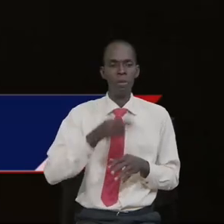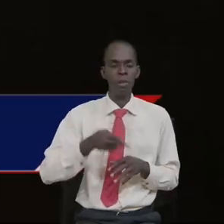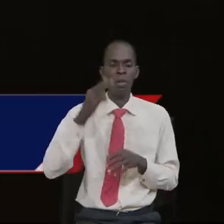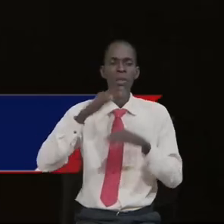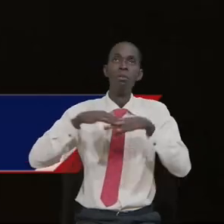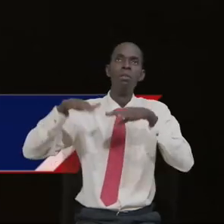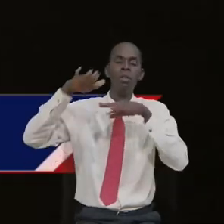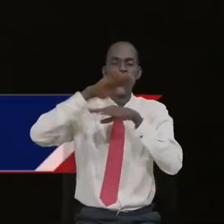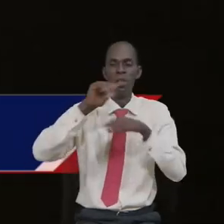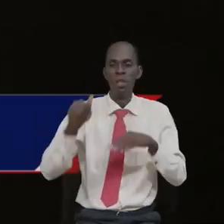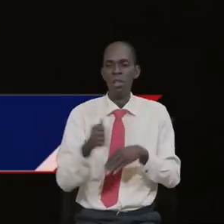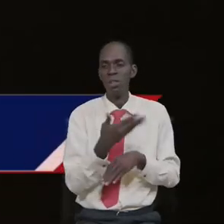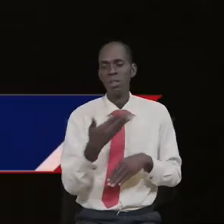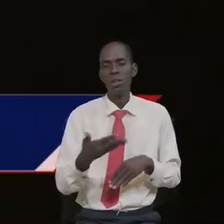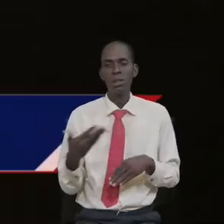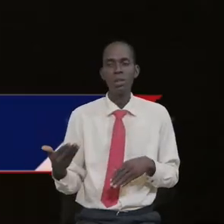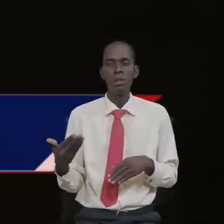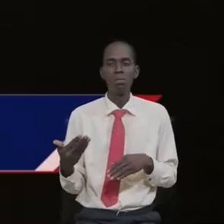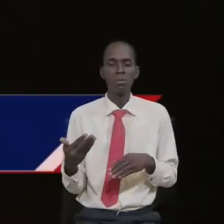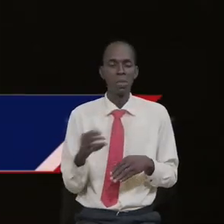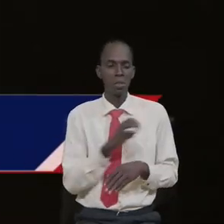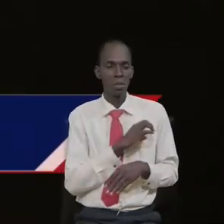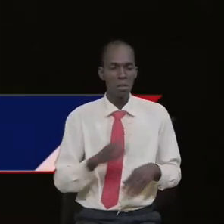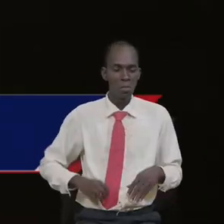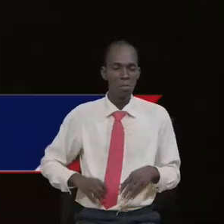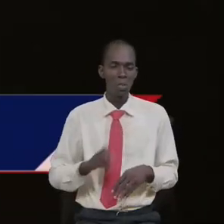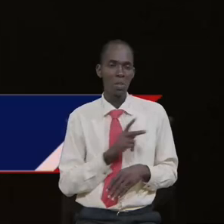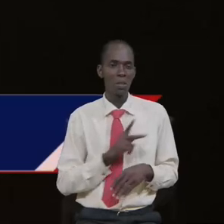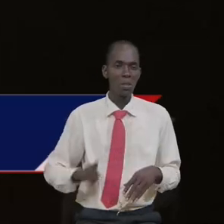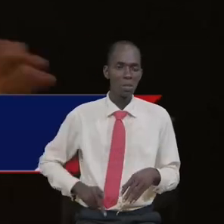par-dessus tout autre empereur, roi.